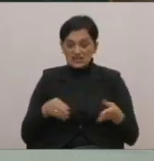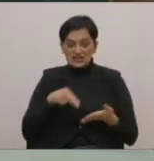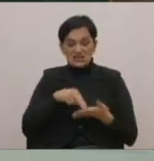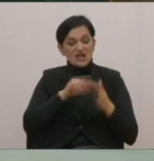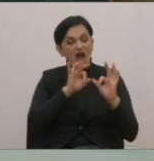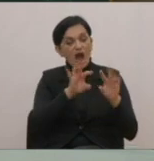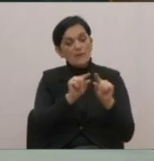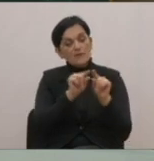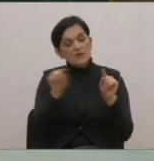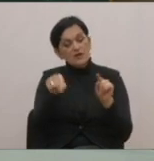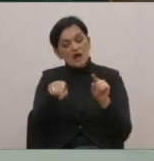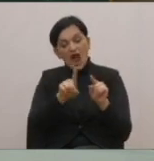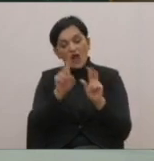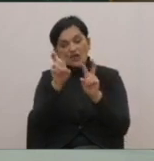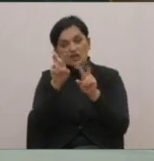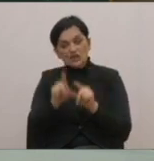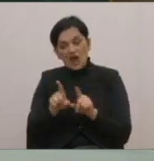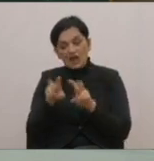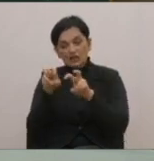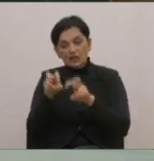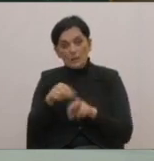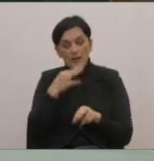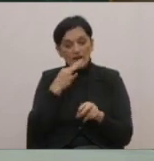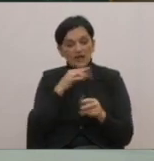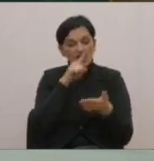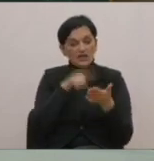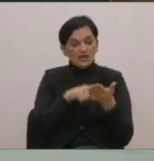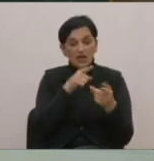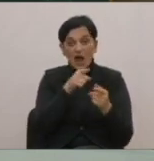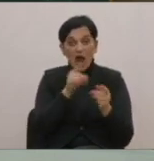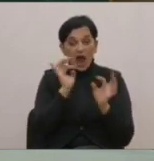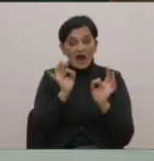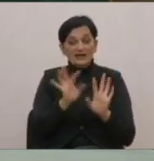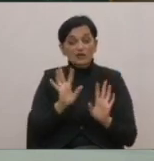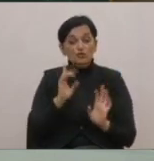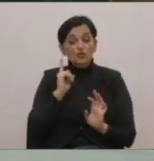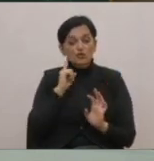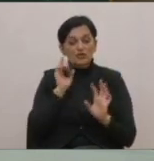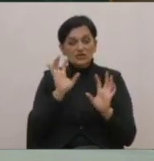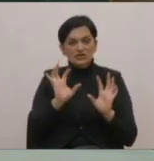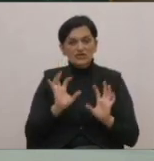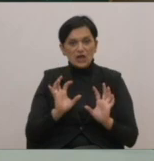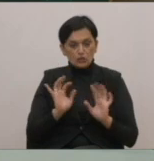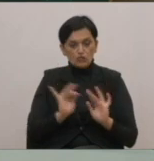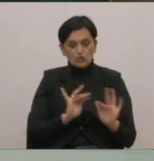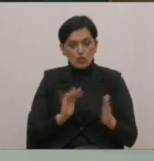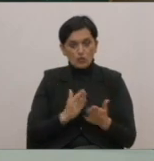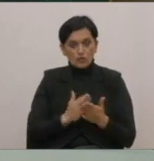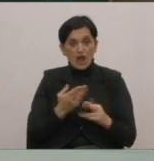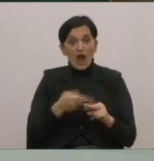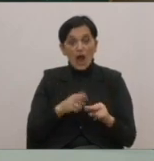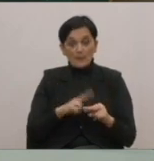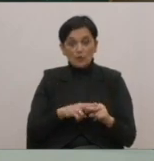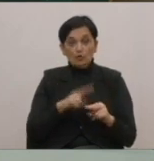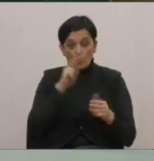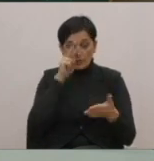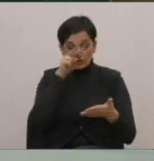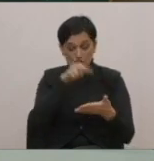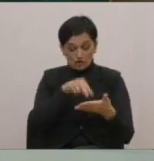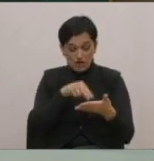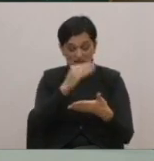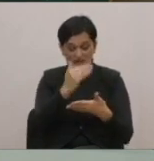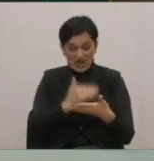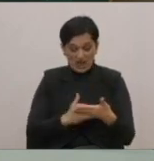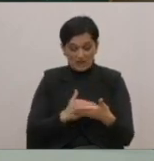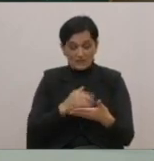Anramuhli, Rasnișna, sami șemne, da, pictet, kitho, țarmă, și atunci, arăsori, gage, baris, s-a conut de proces. Amit, mă gândesc, de ceahede, reglament, scaiți,